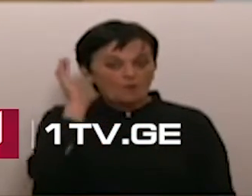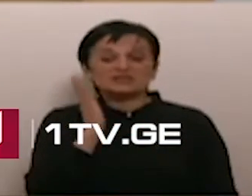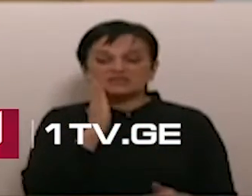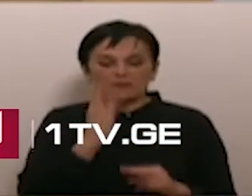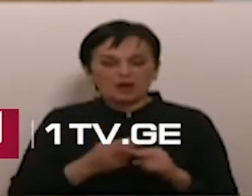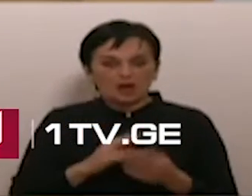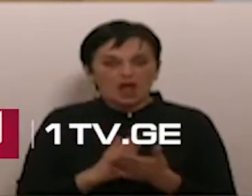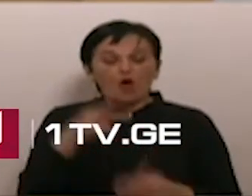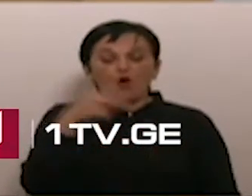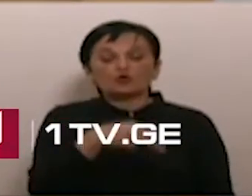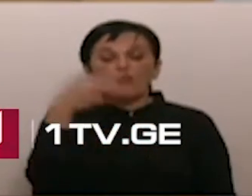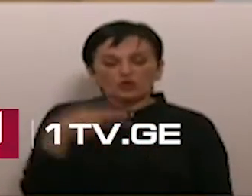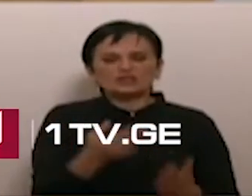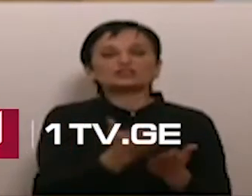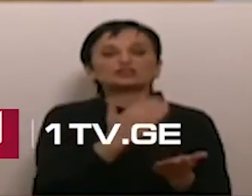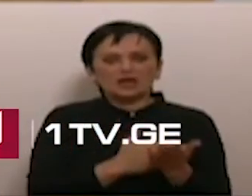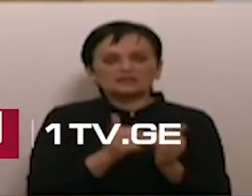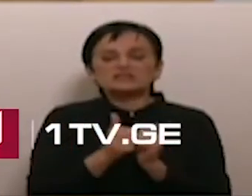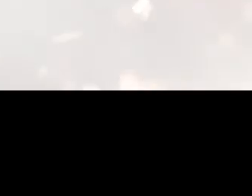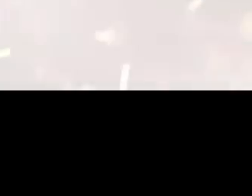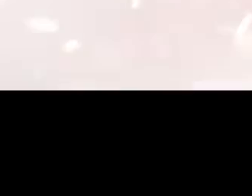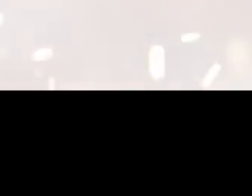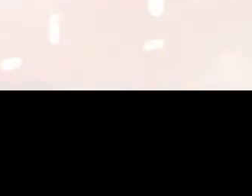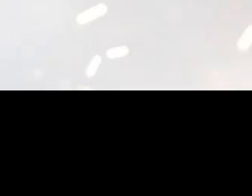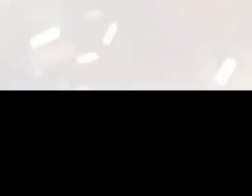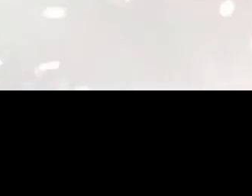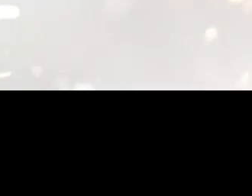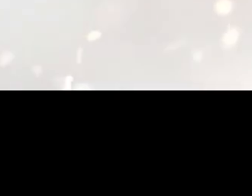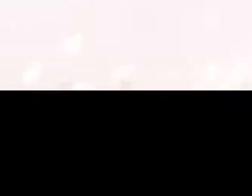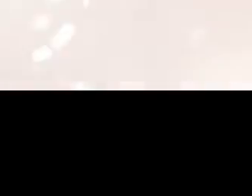ეს იქნება 2020-ის შედეგები, რაზეც წინასწარ ასე ძალიან წუხართ.